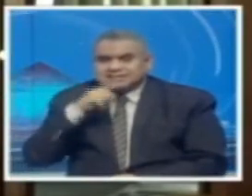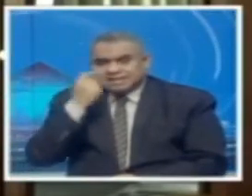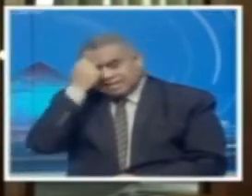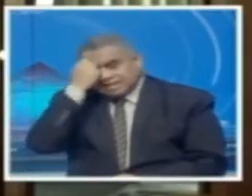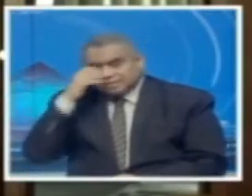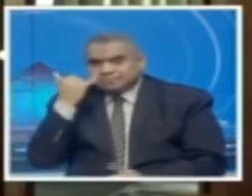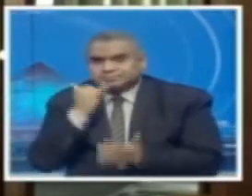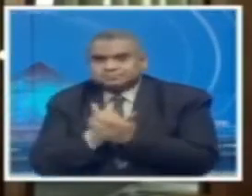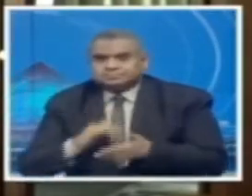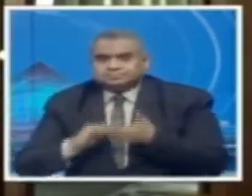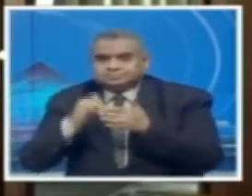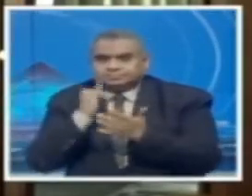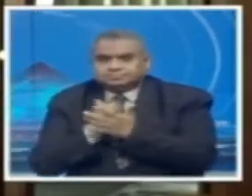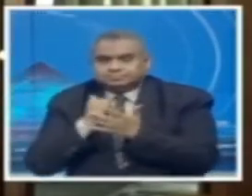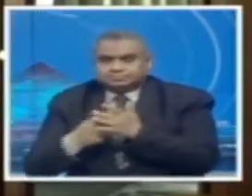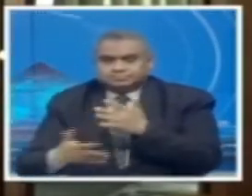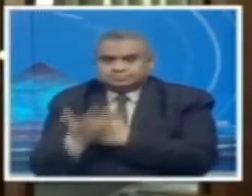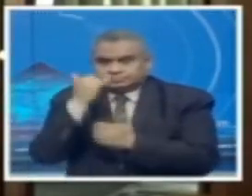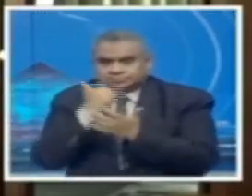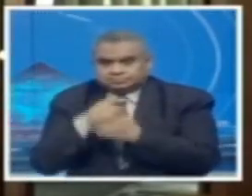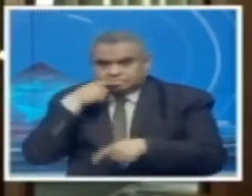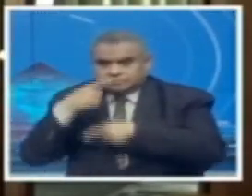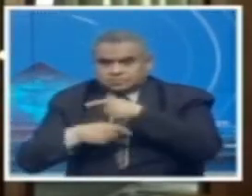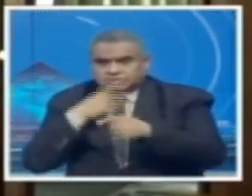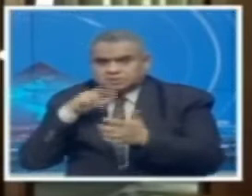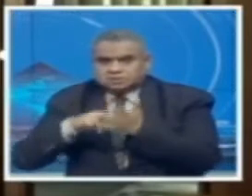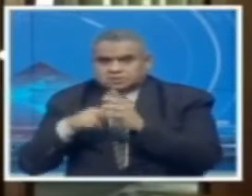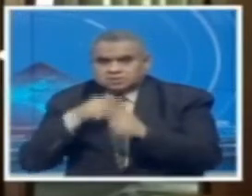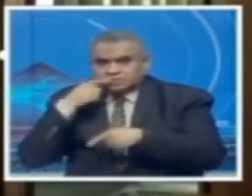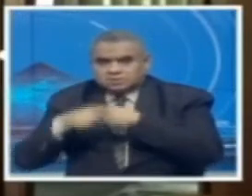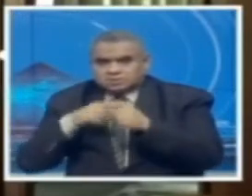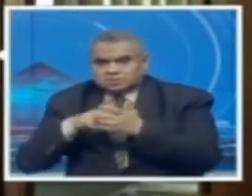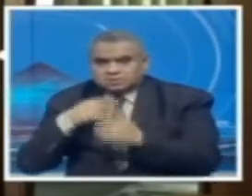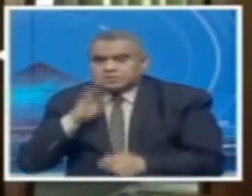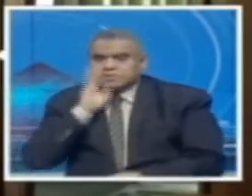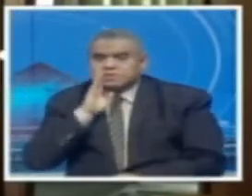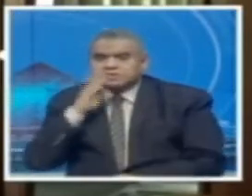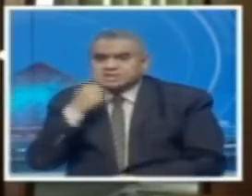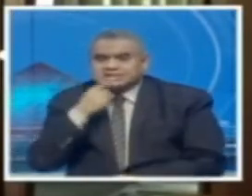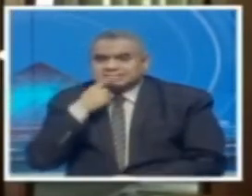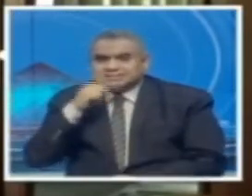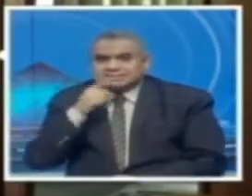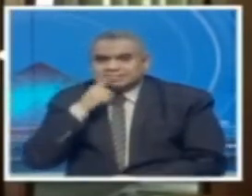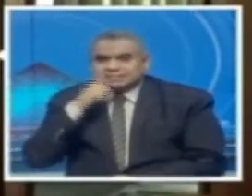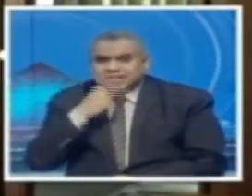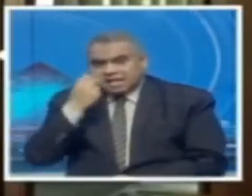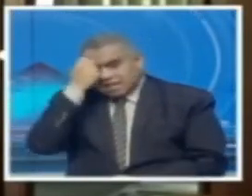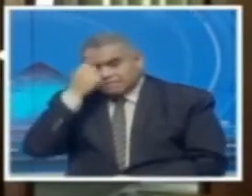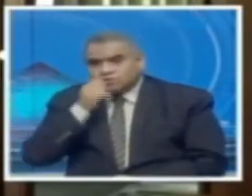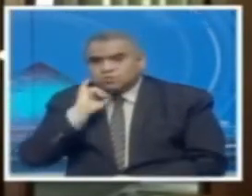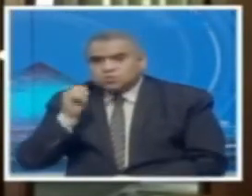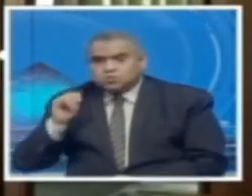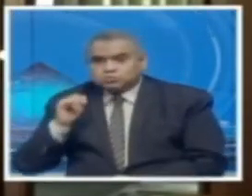إذا زاد عن 250,000 ولم يتجاوز 500,000 هاخد منه ضريبة سنوية 2,500 جنيه، إذا